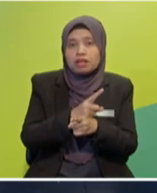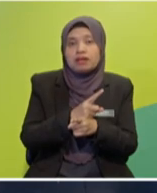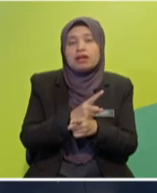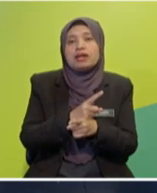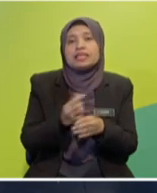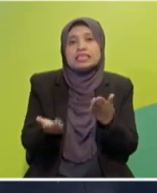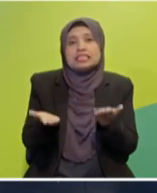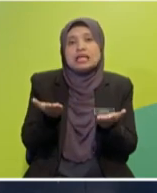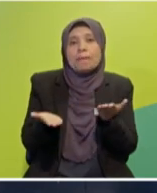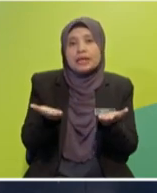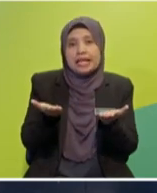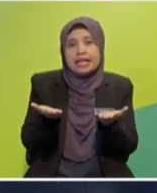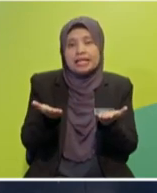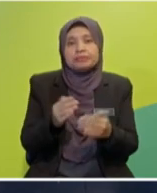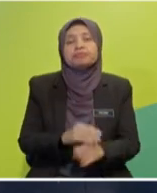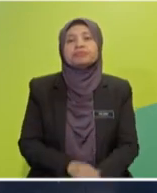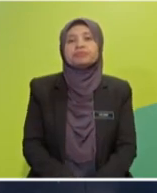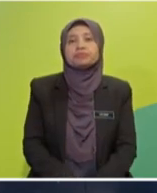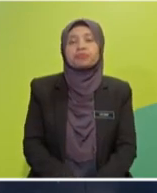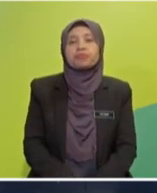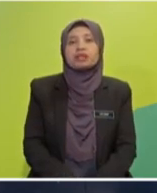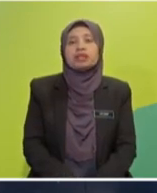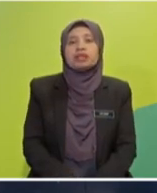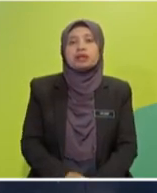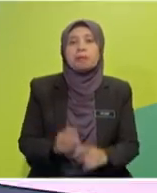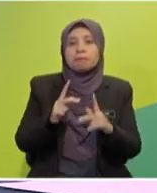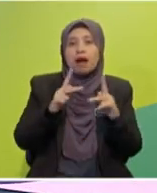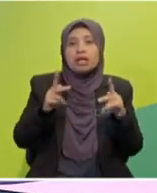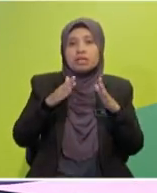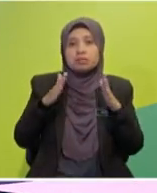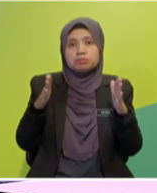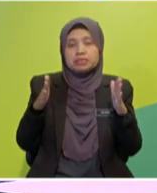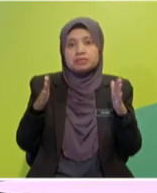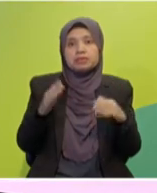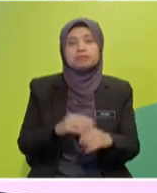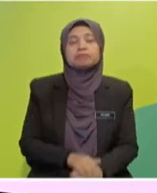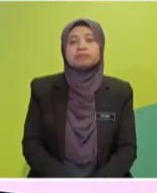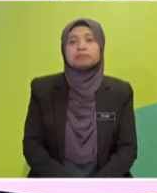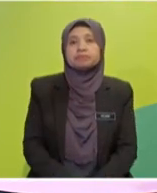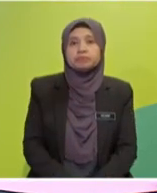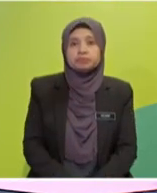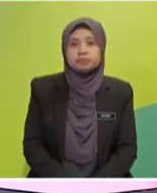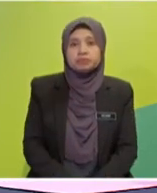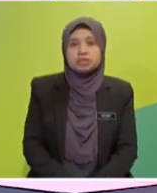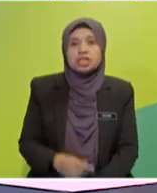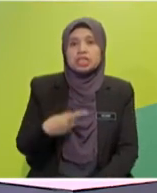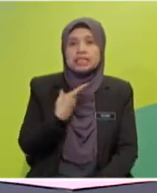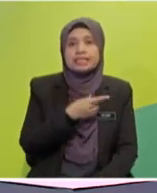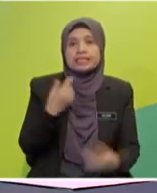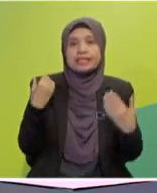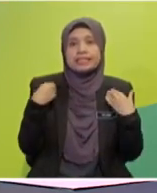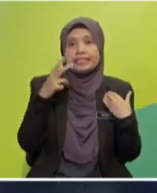Lagi stabil, cikgu. Lagi kita punya perahu. Apa pula cikgu ni, cikgu? Ini paling besar. Paling besar di sini. Jadi kita ada tiga